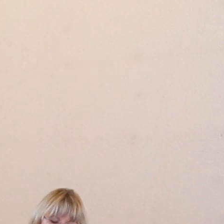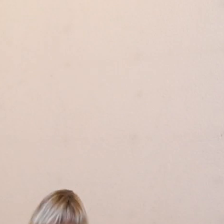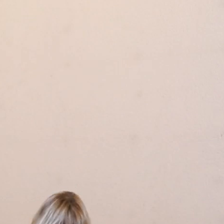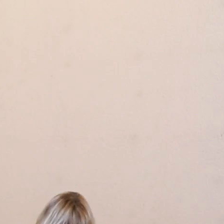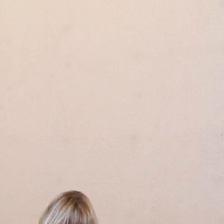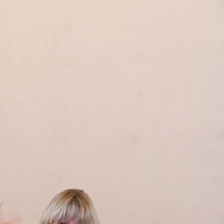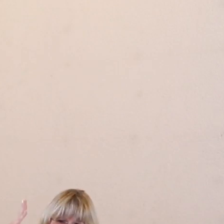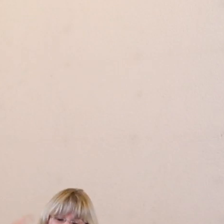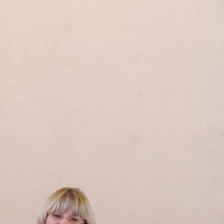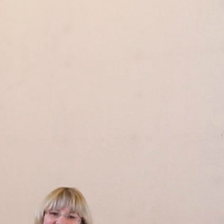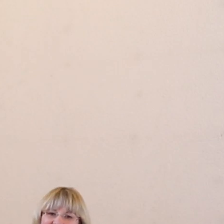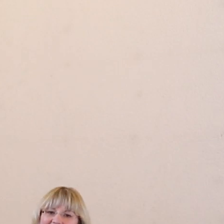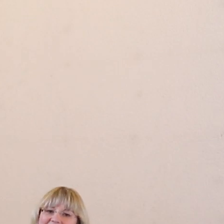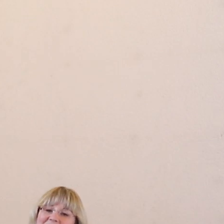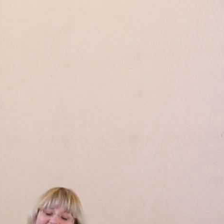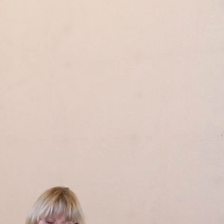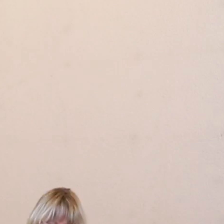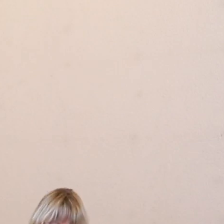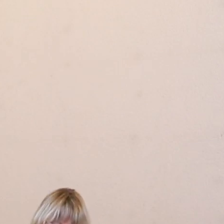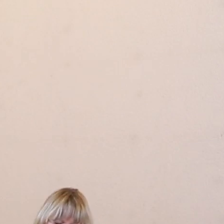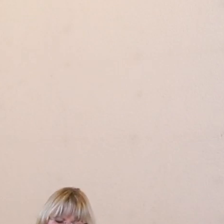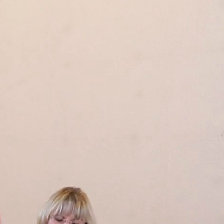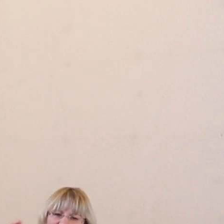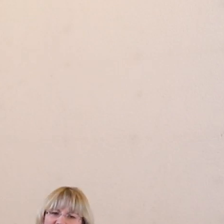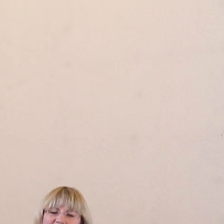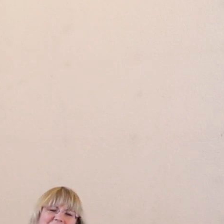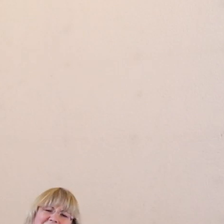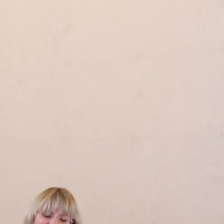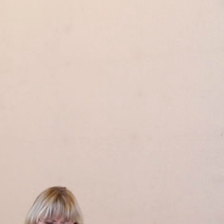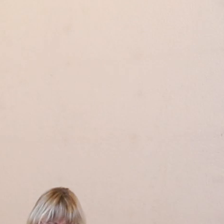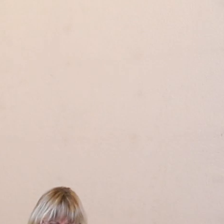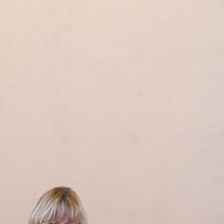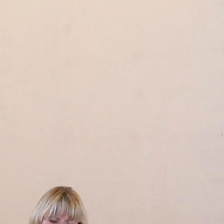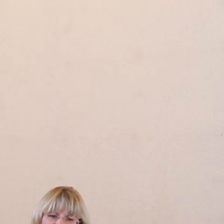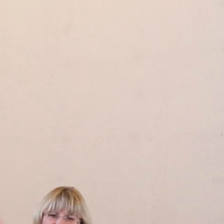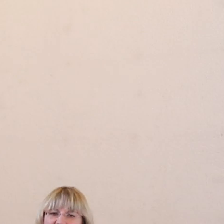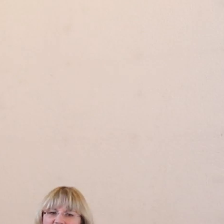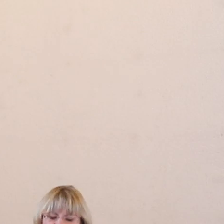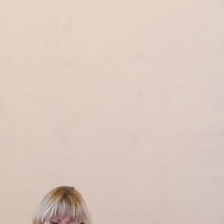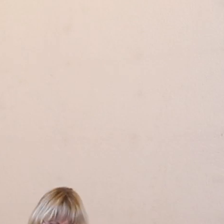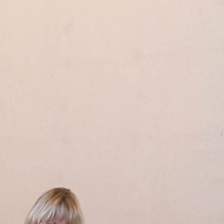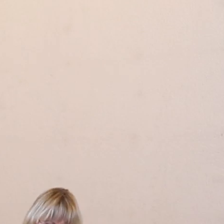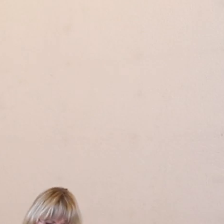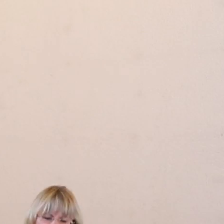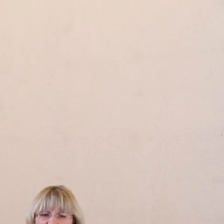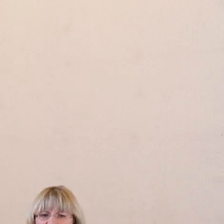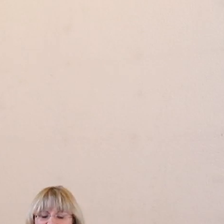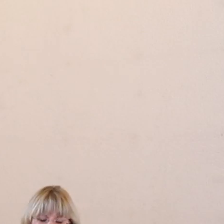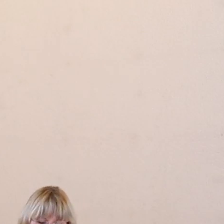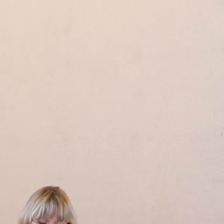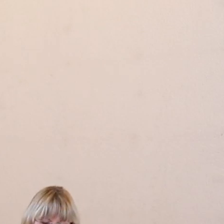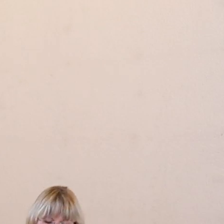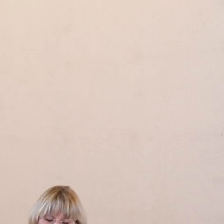sein und Gottes Kraft in dir wirken. Gottes Zärtlichkeit soll dich beschützen